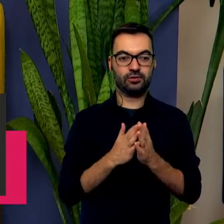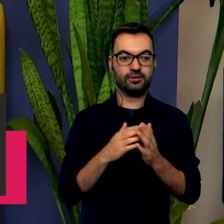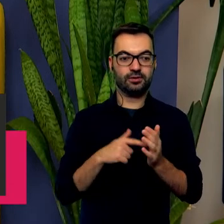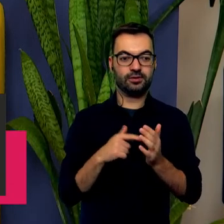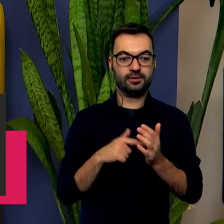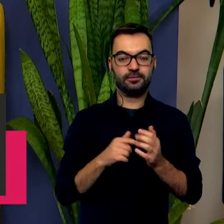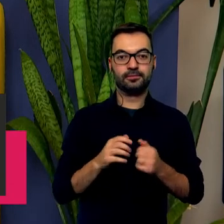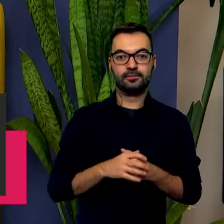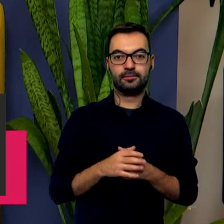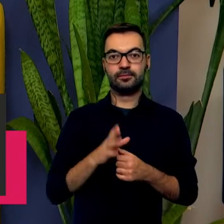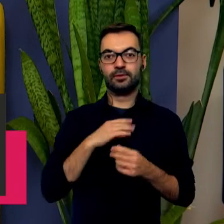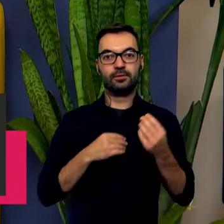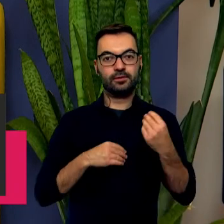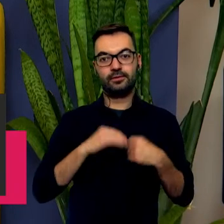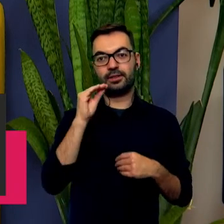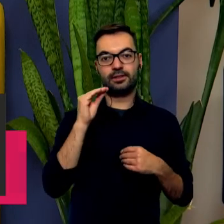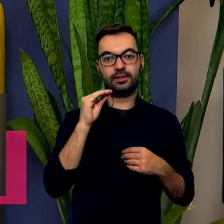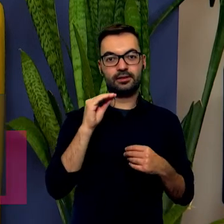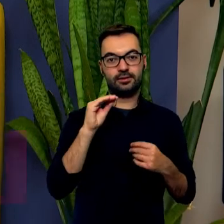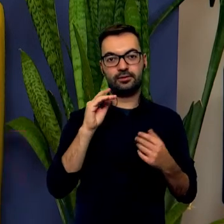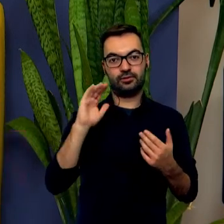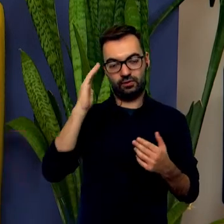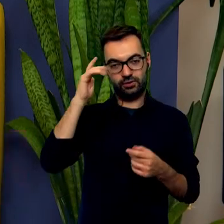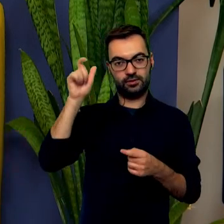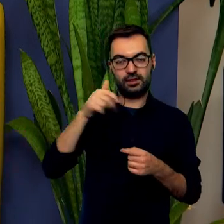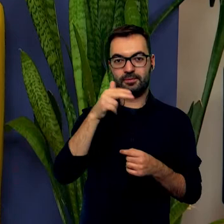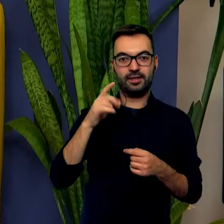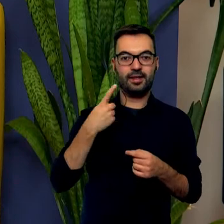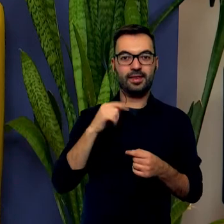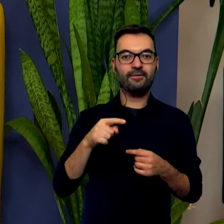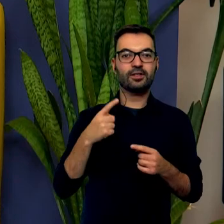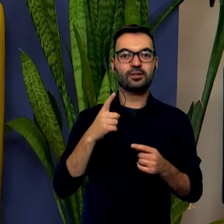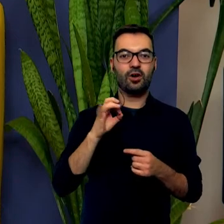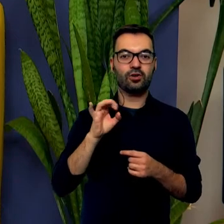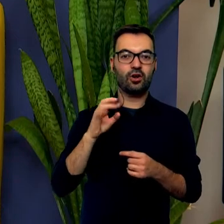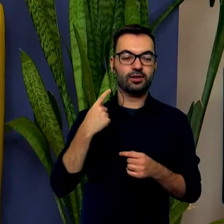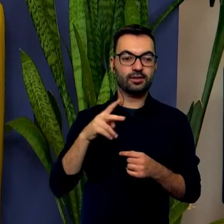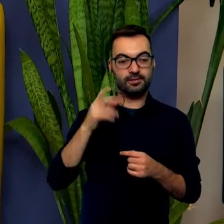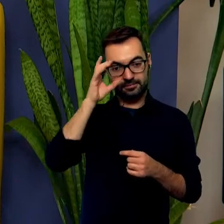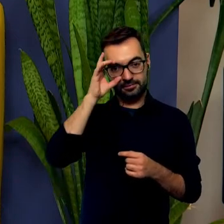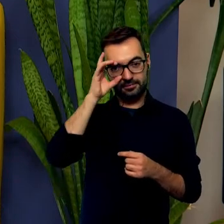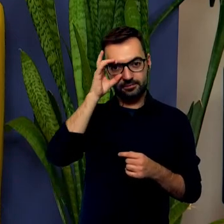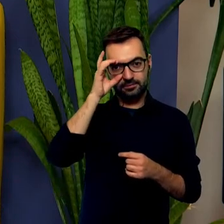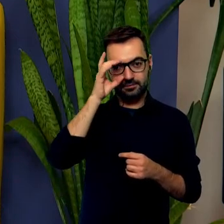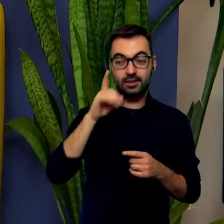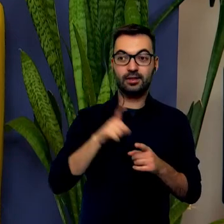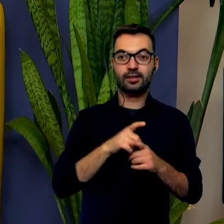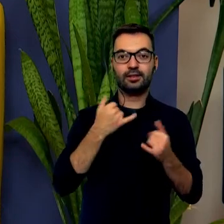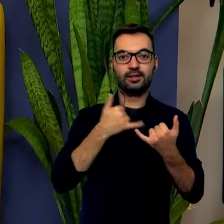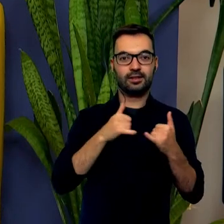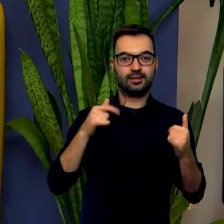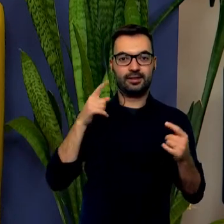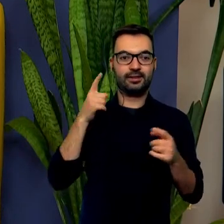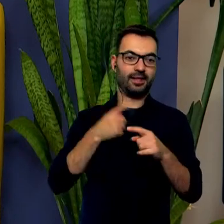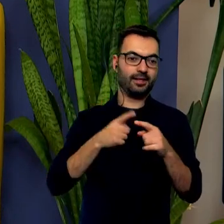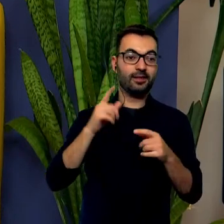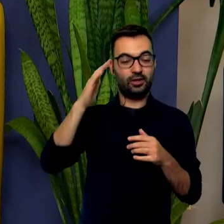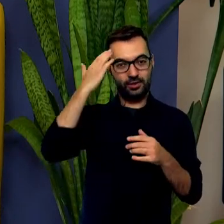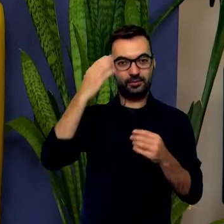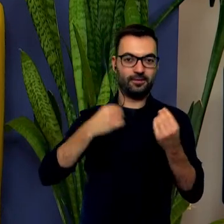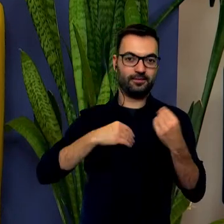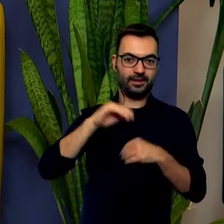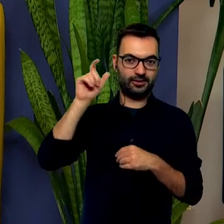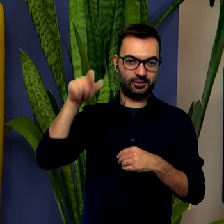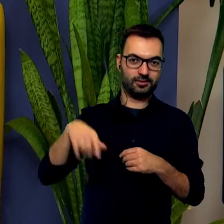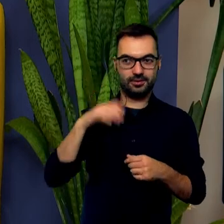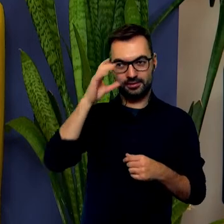tej strony możemy więcej się o Dawidzie Ogrodniku dowiedzieć, ale od różnych innych stron również się nie zapominajmy, dowiadujemy